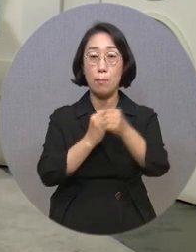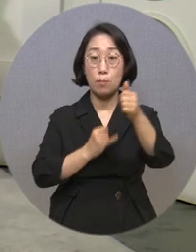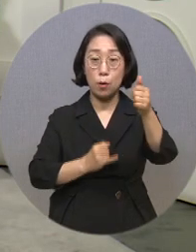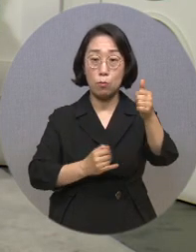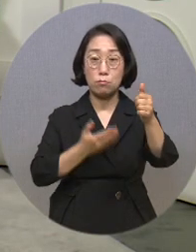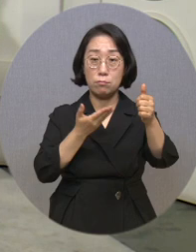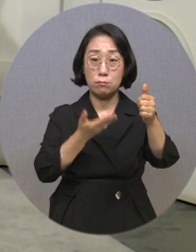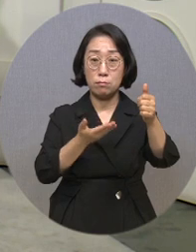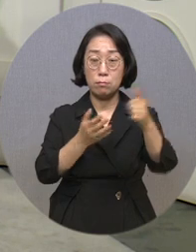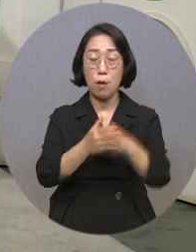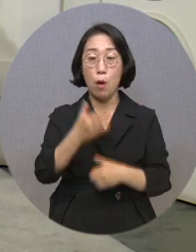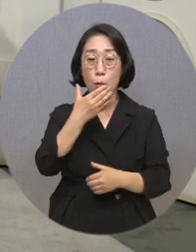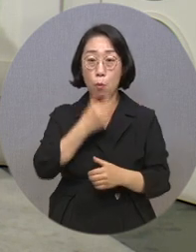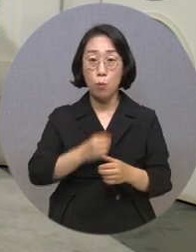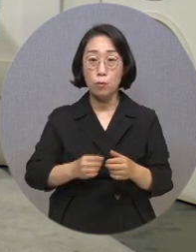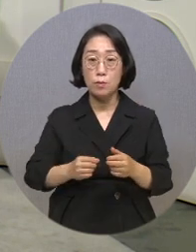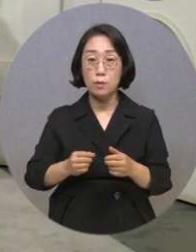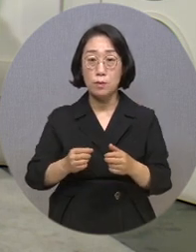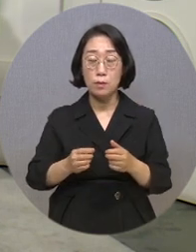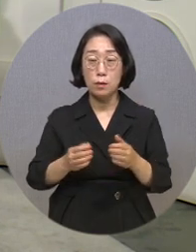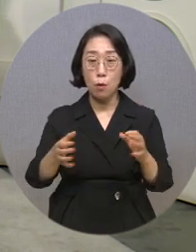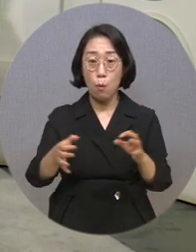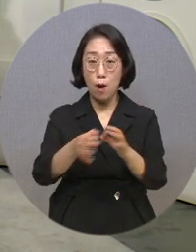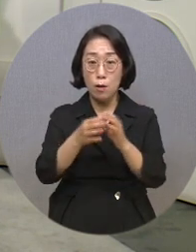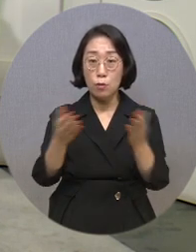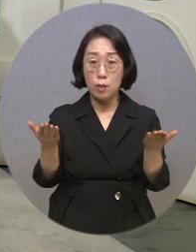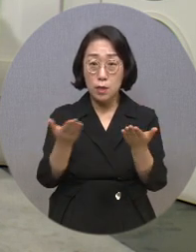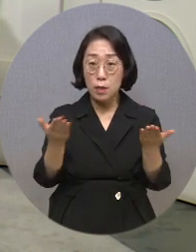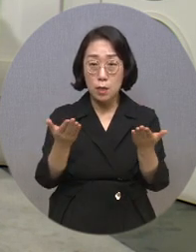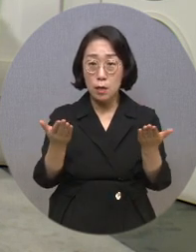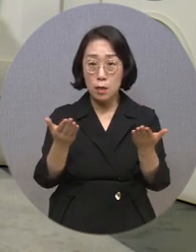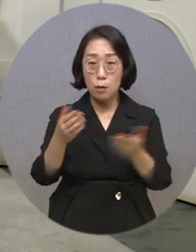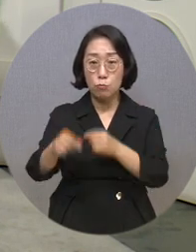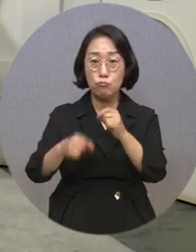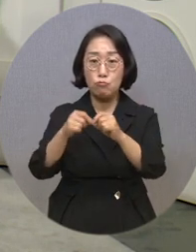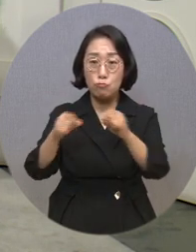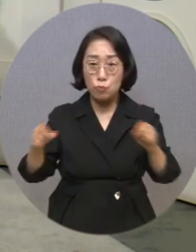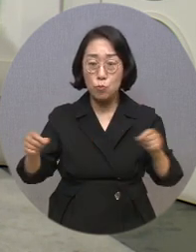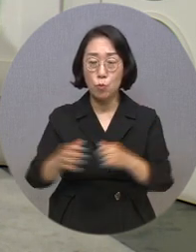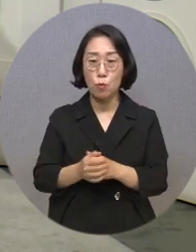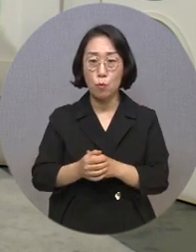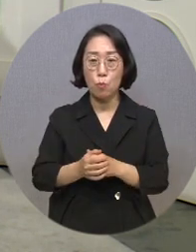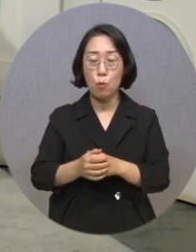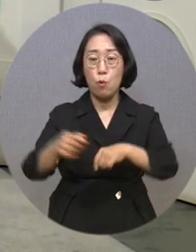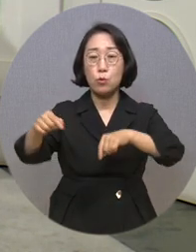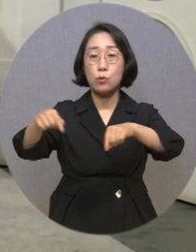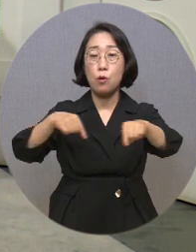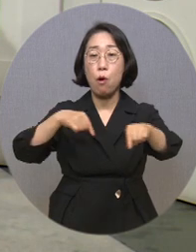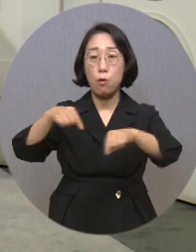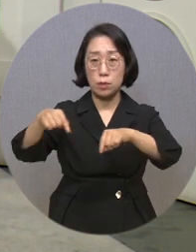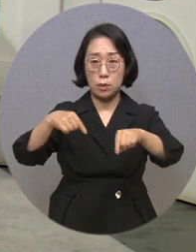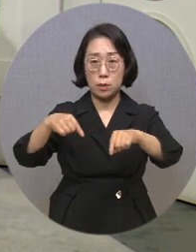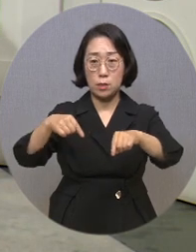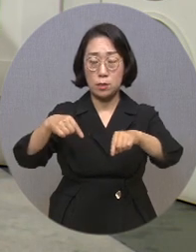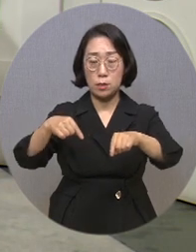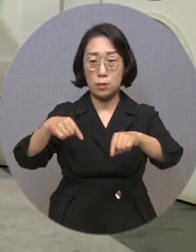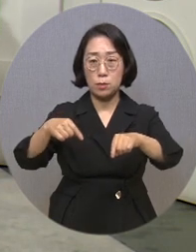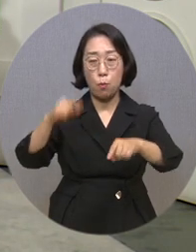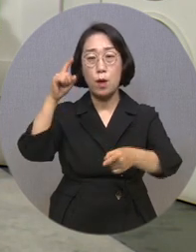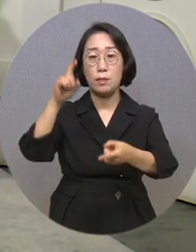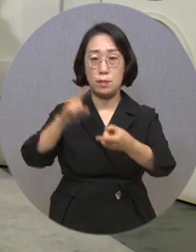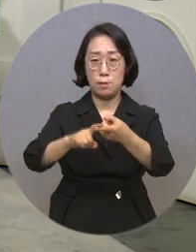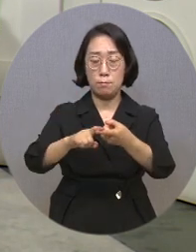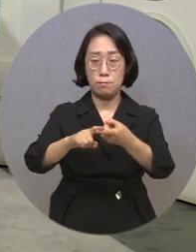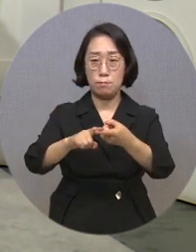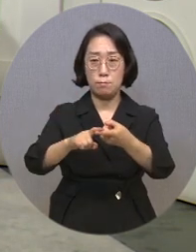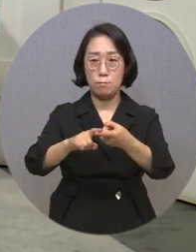남편이 복지사업을 해야 되잖아요. 근데 복지사업을 안 하고 정치 쪽에다가 관심을 두더라고요.